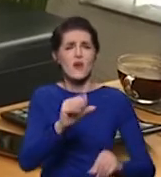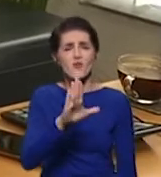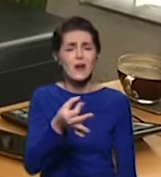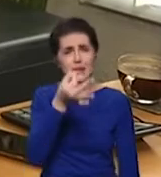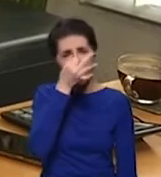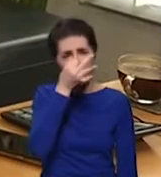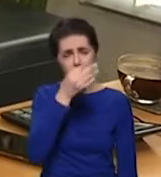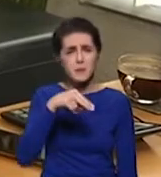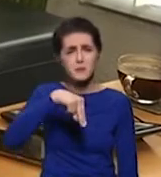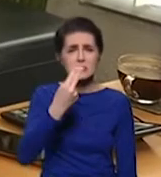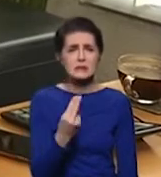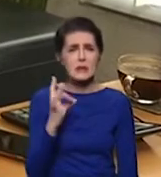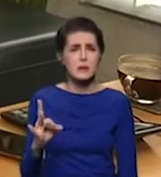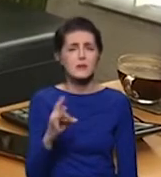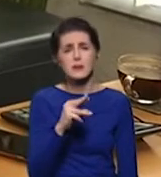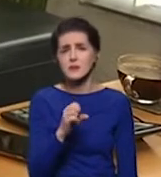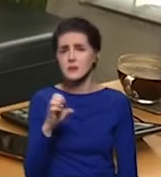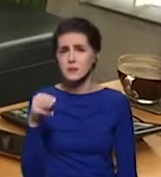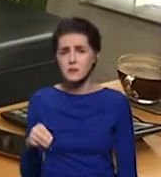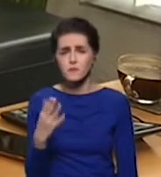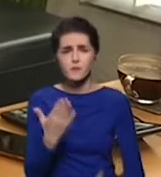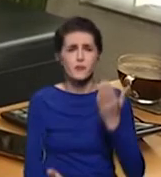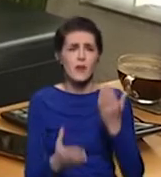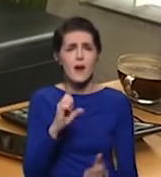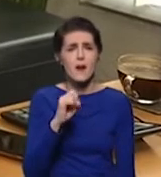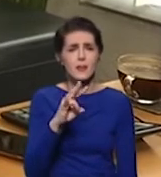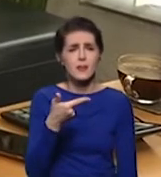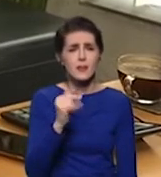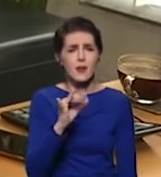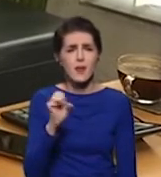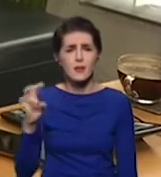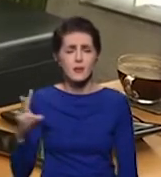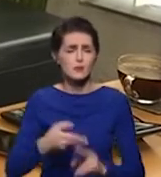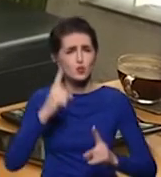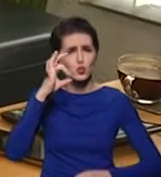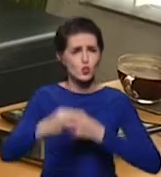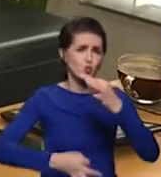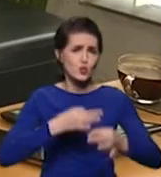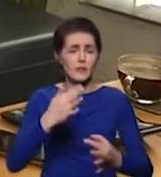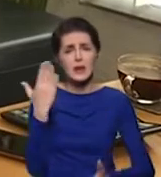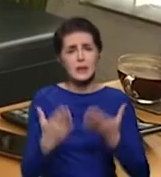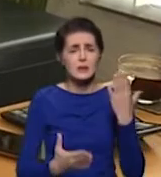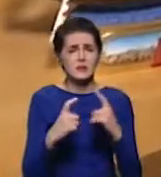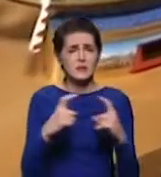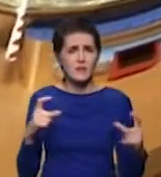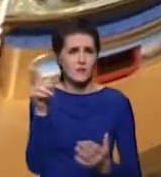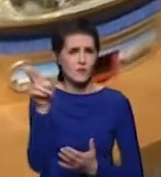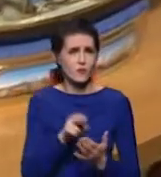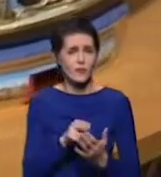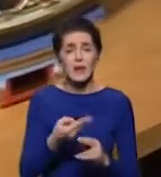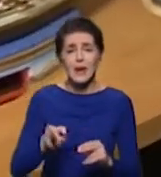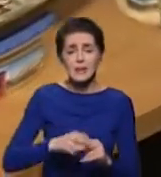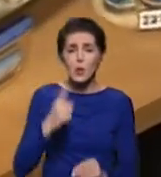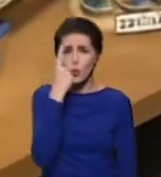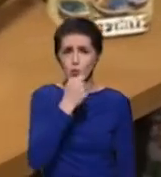необхідний ПЦР-тест, або тест на антиген, який діє сутки, або сертифікат вакцинації. Цілоріч